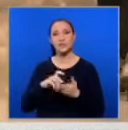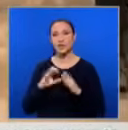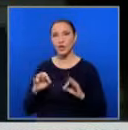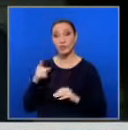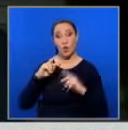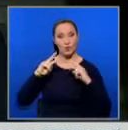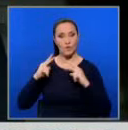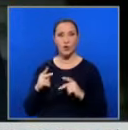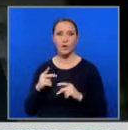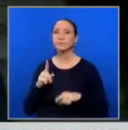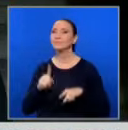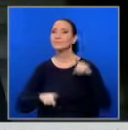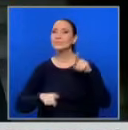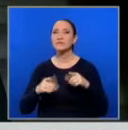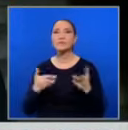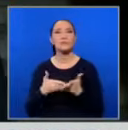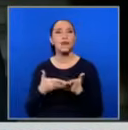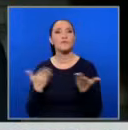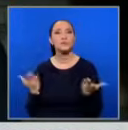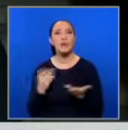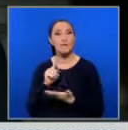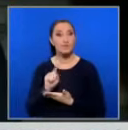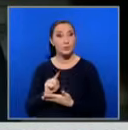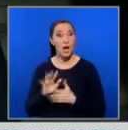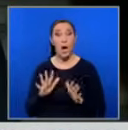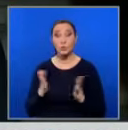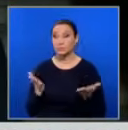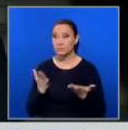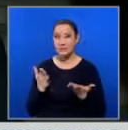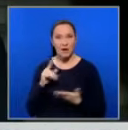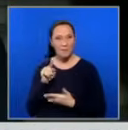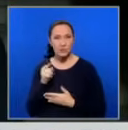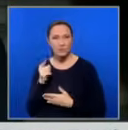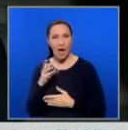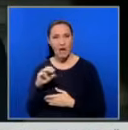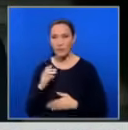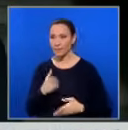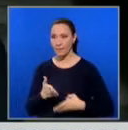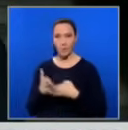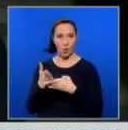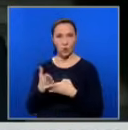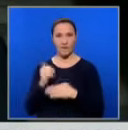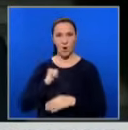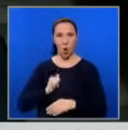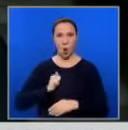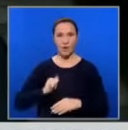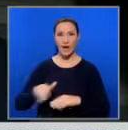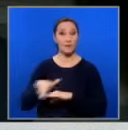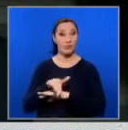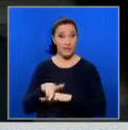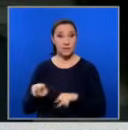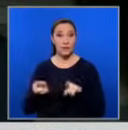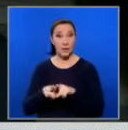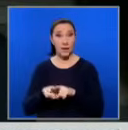той отговори. Зависи за какво става дума. Ако става дума за това Европа да помогне в охраната на границата, както